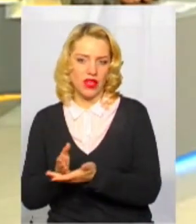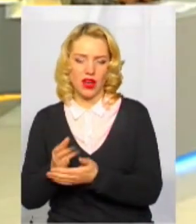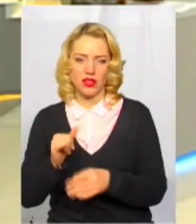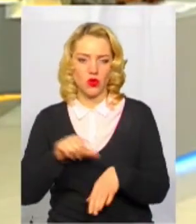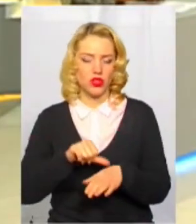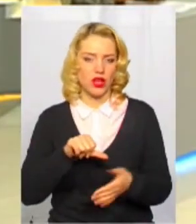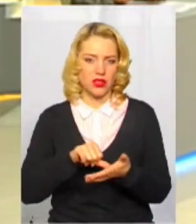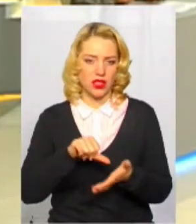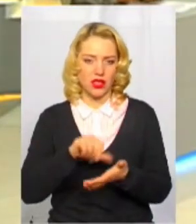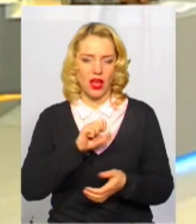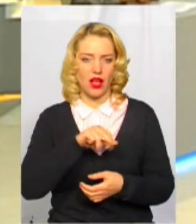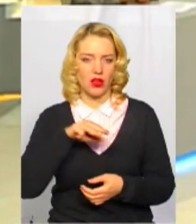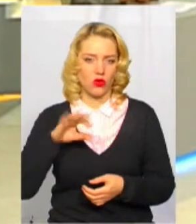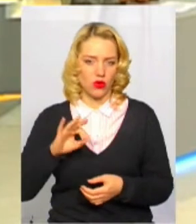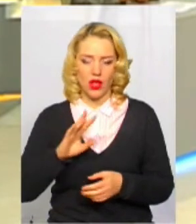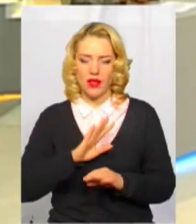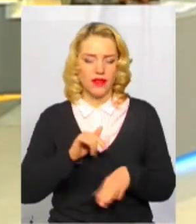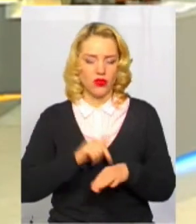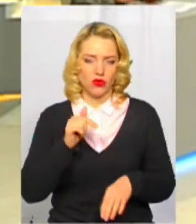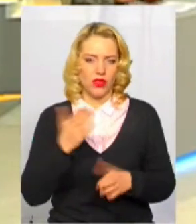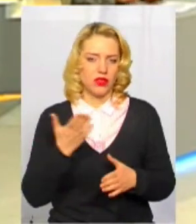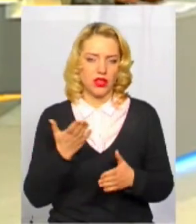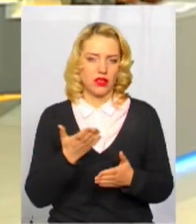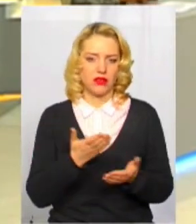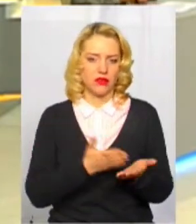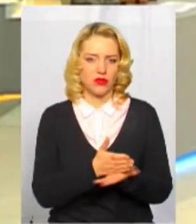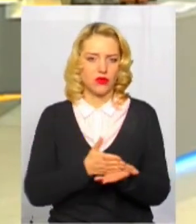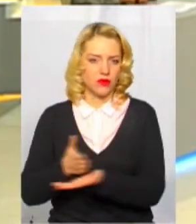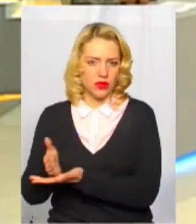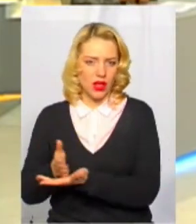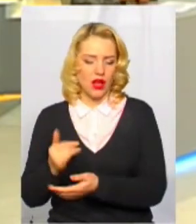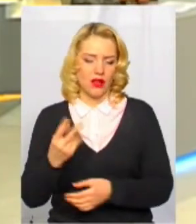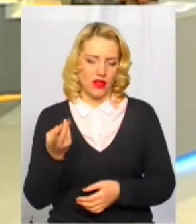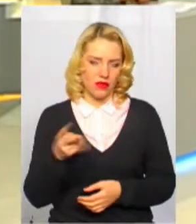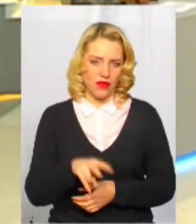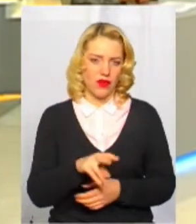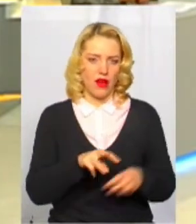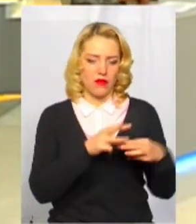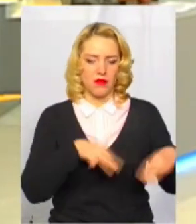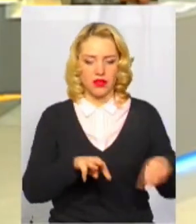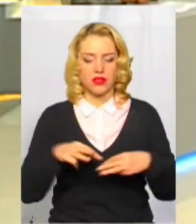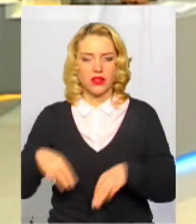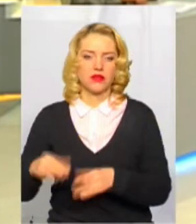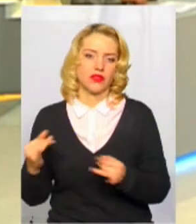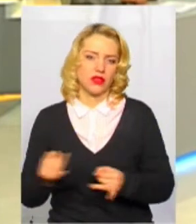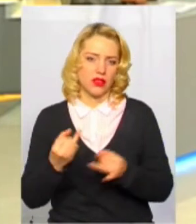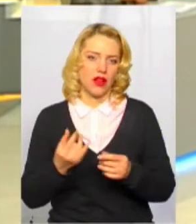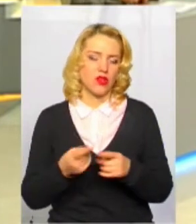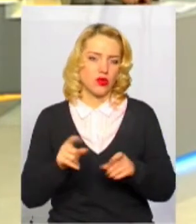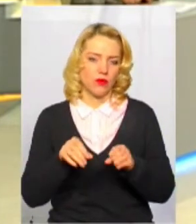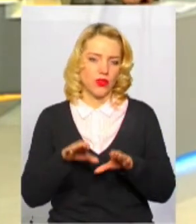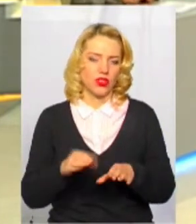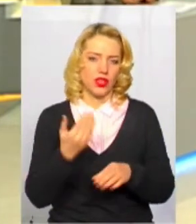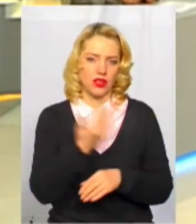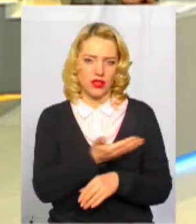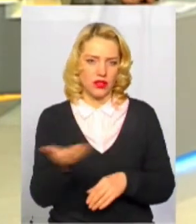міністерство якби здійснює функції. В цілому два міністерства зацікавлені, щоб вирішити ті проблеми, з якими вони звертаються. І